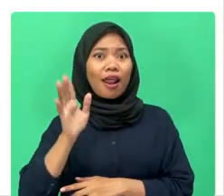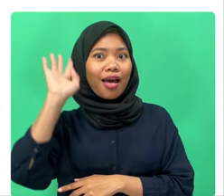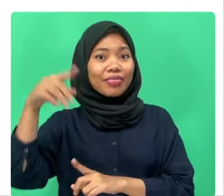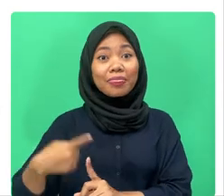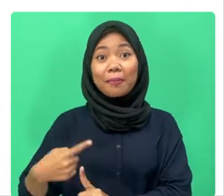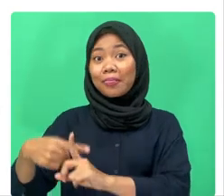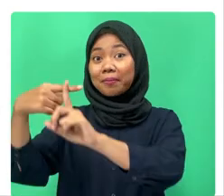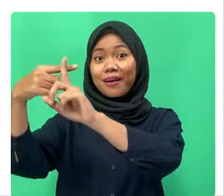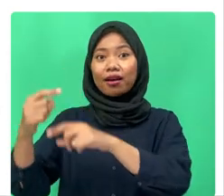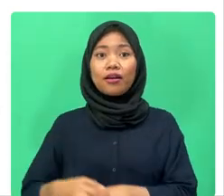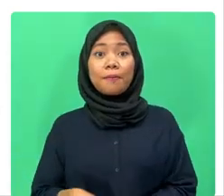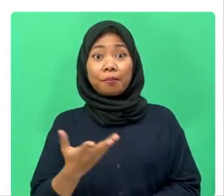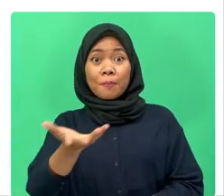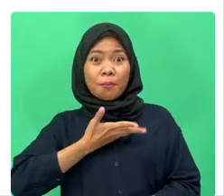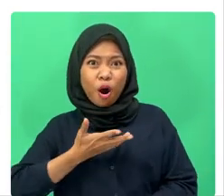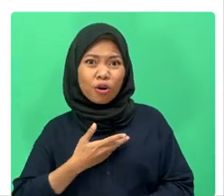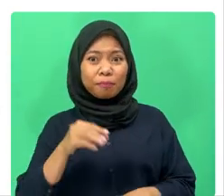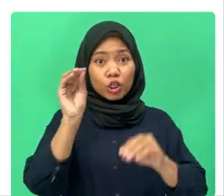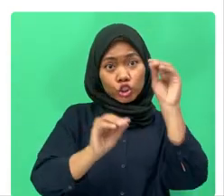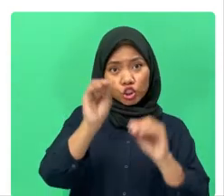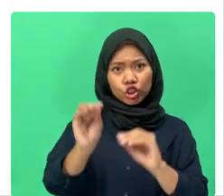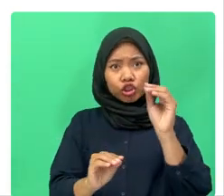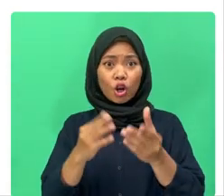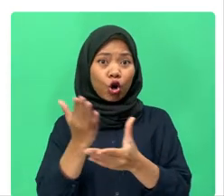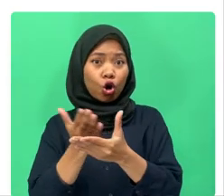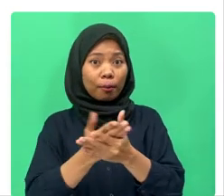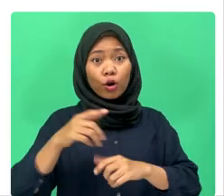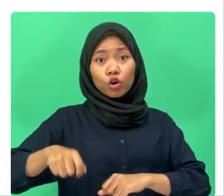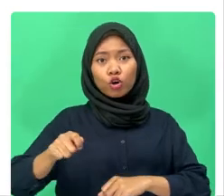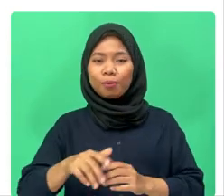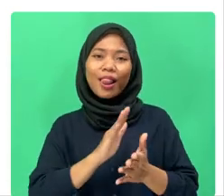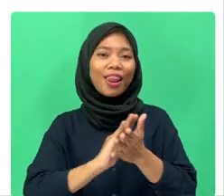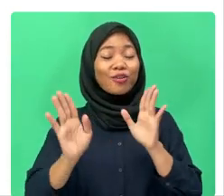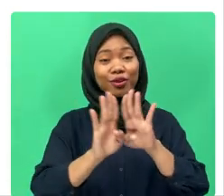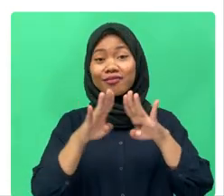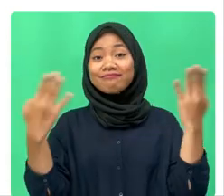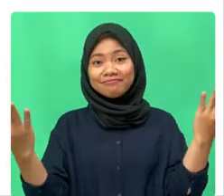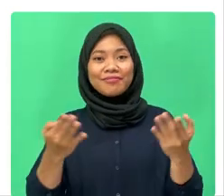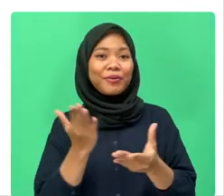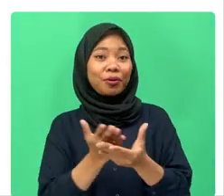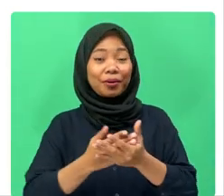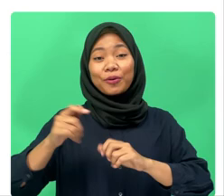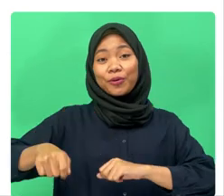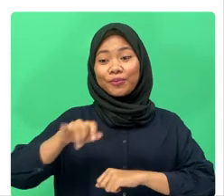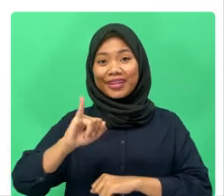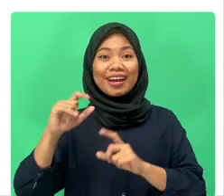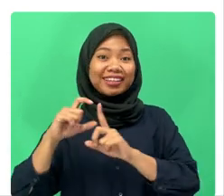Jika Anda ingin menyusun sebuah dokumen hukum, silahkan kunjungi dokumenhukum.id.